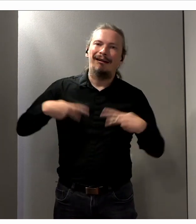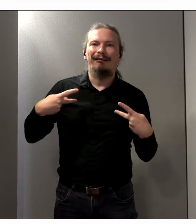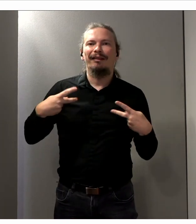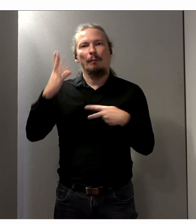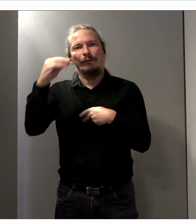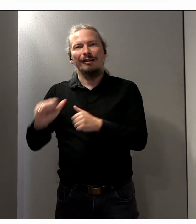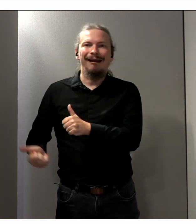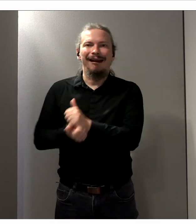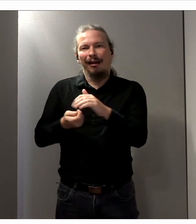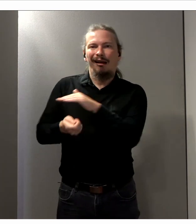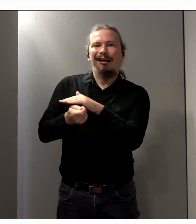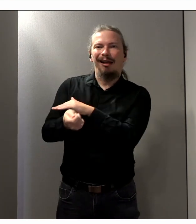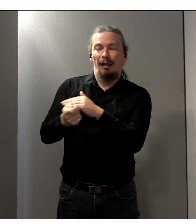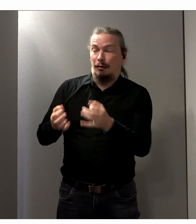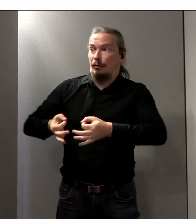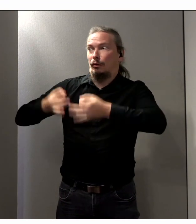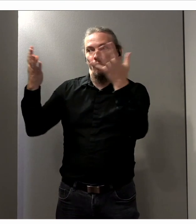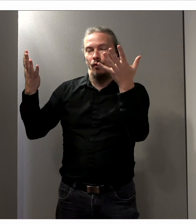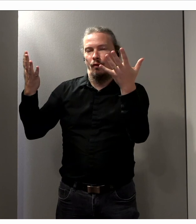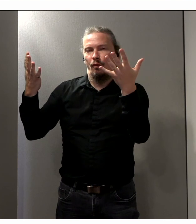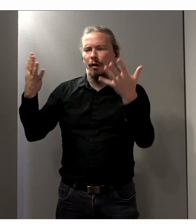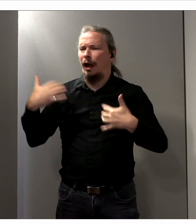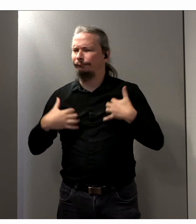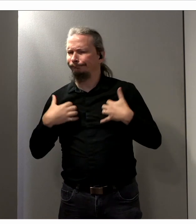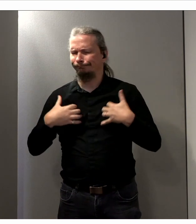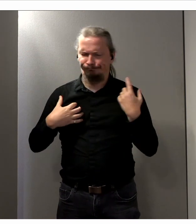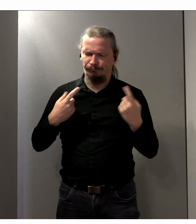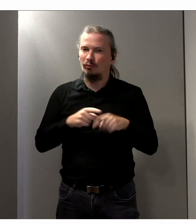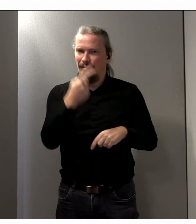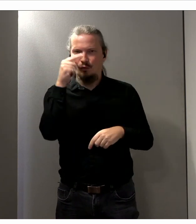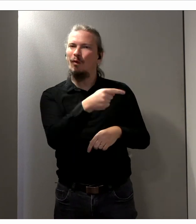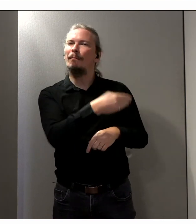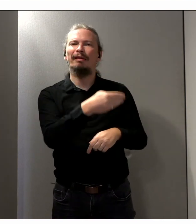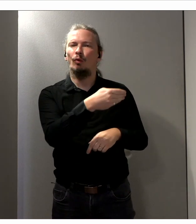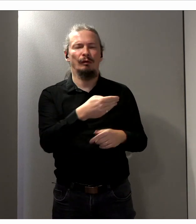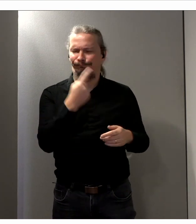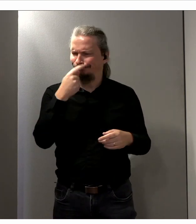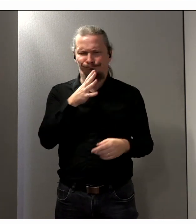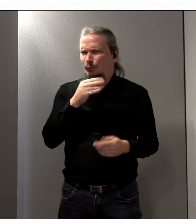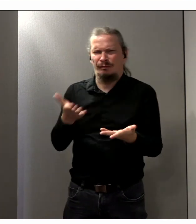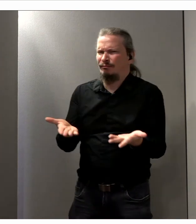professionnelle, ça aurait été aussi compliqué pour Mathieu. Enfin, c'était pas possible